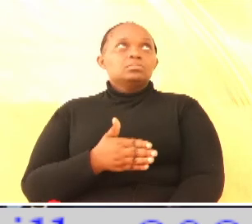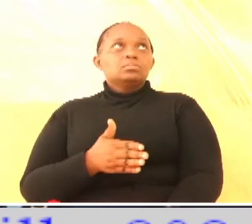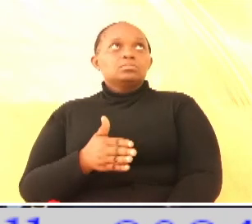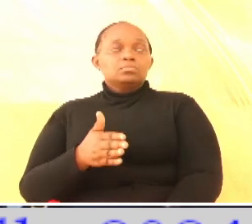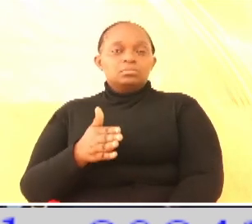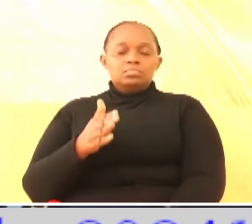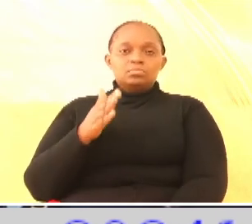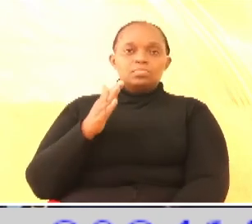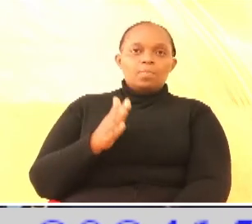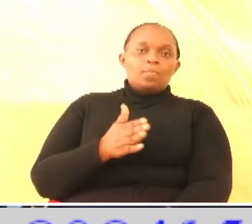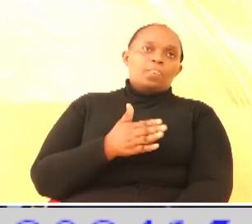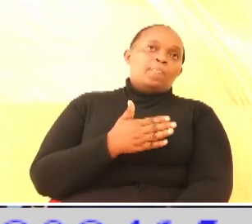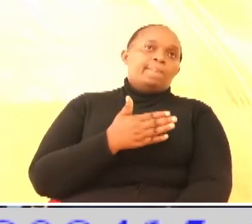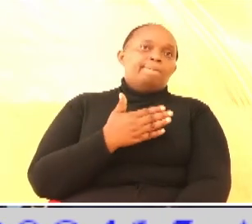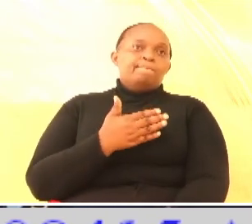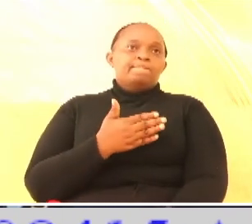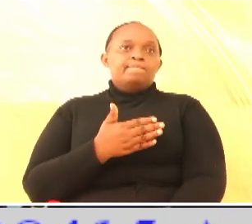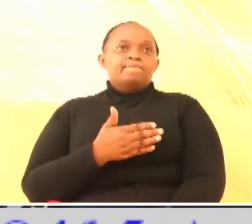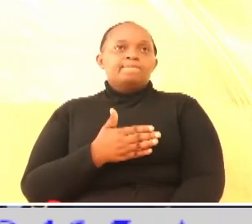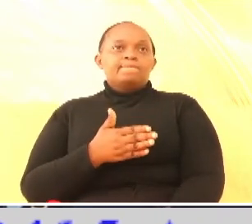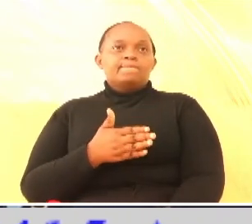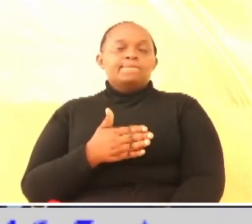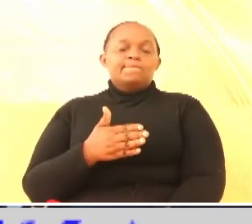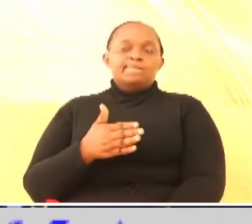taji imewekwa.